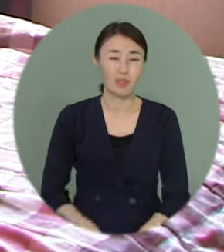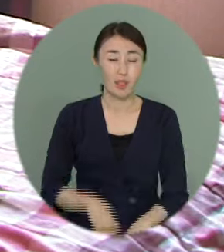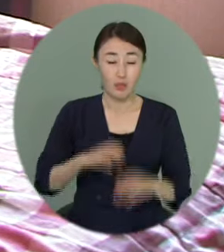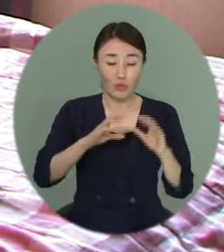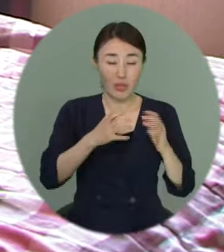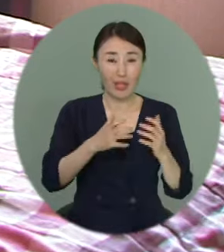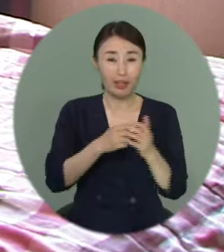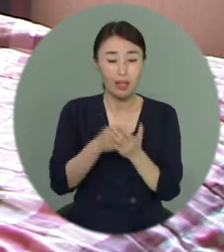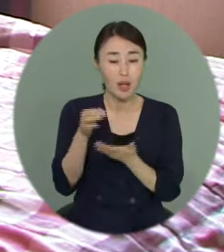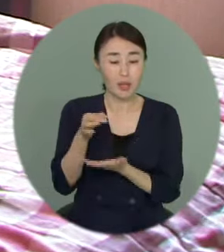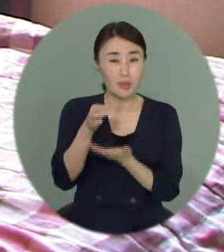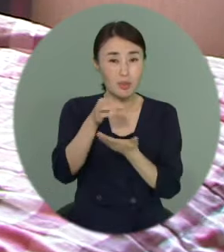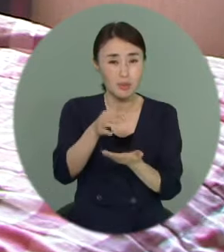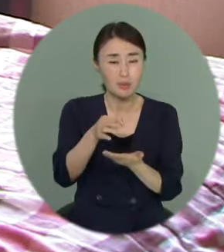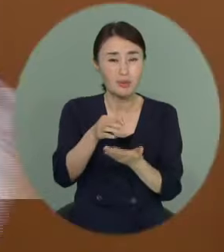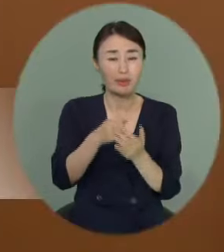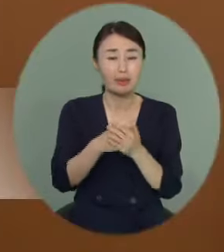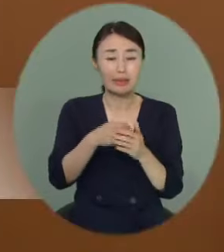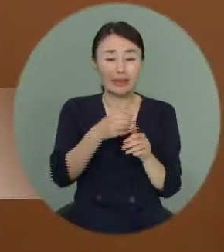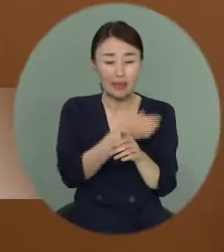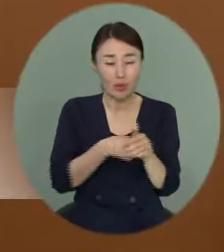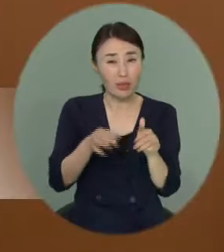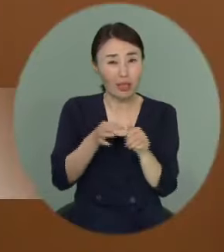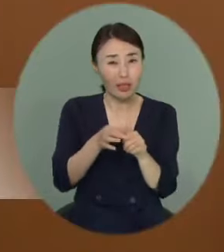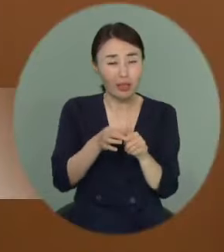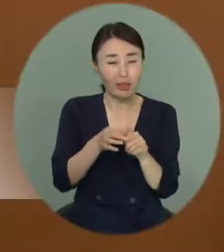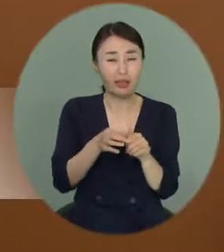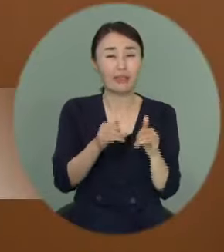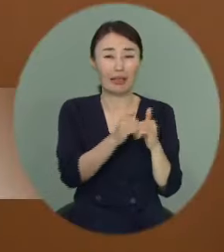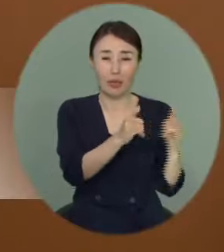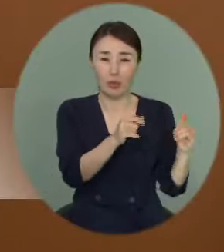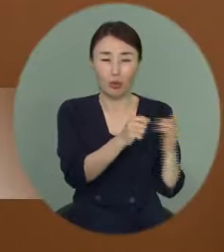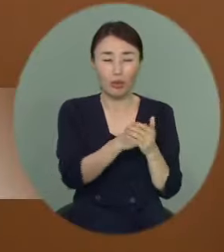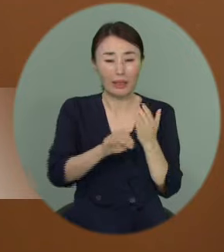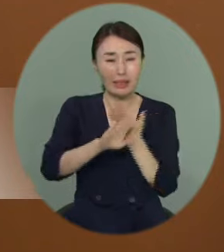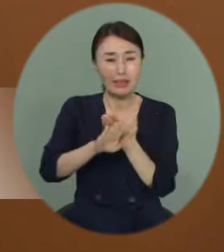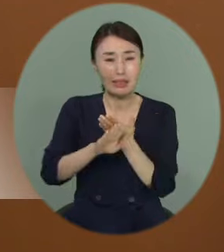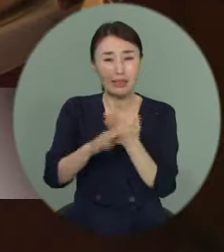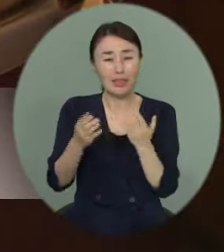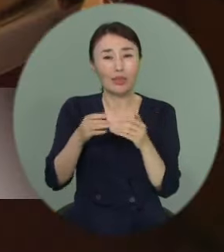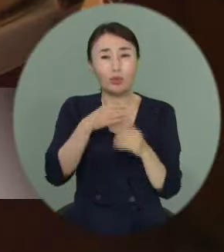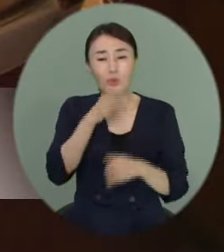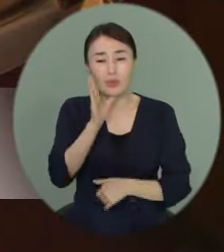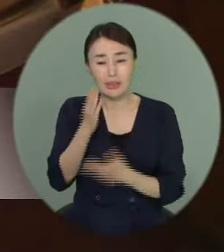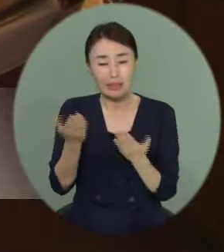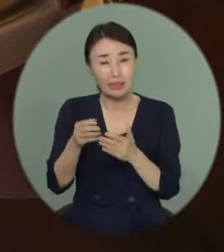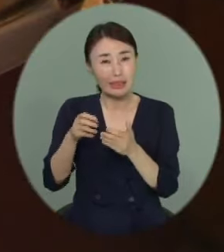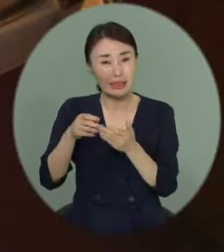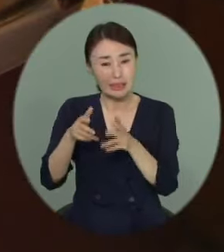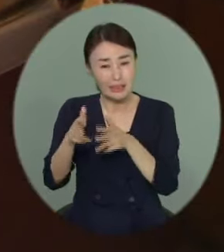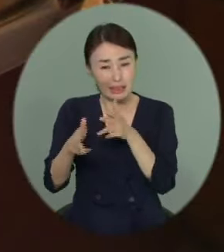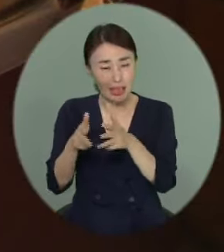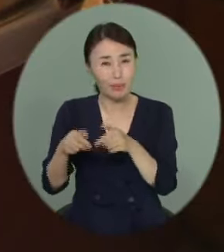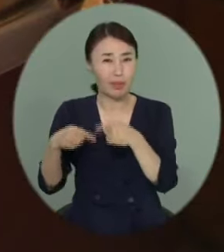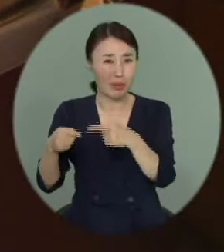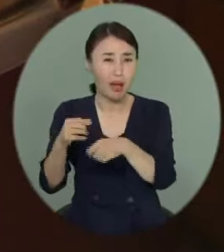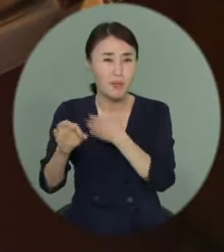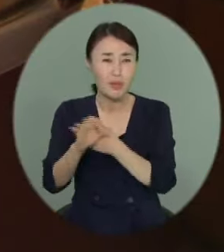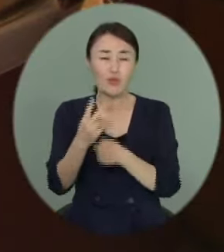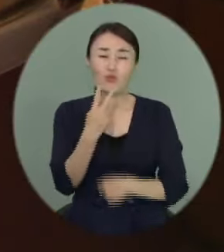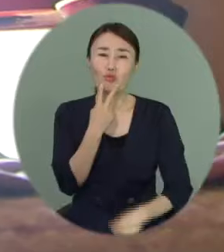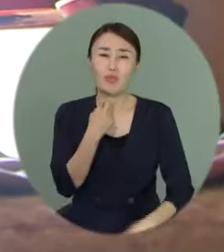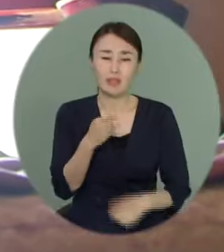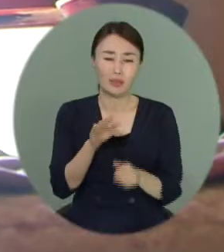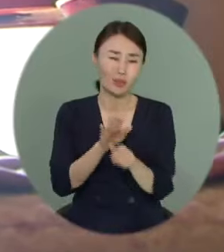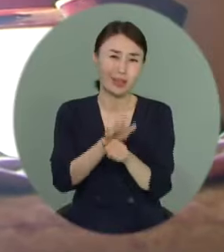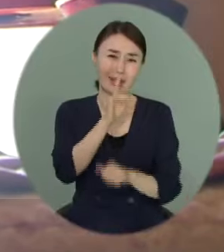국가에서 현금을 지원받고 있는 기초생활 수급자나 다른 노인일자리 사업 참여자에게는 이중지원을 할 수없 는